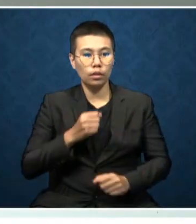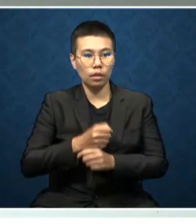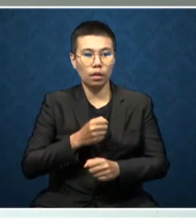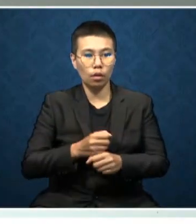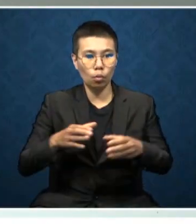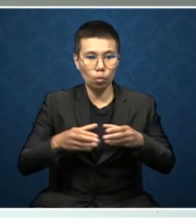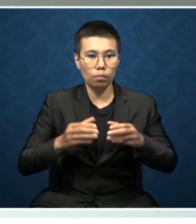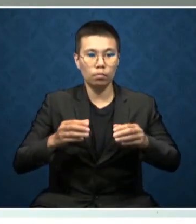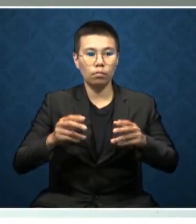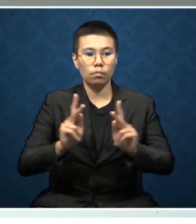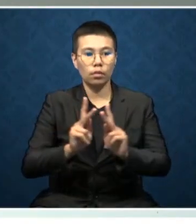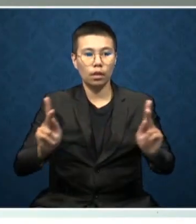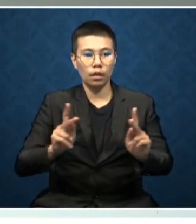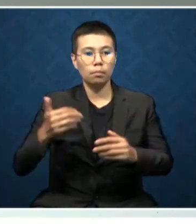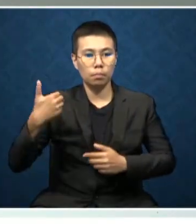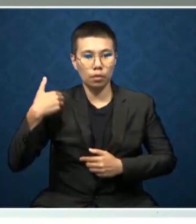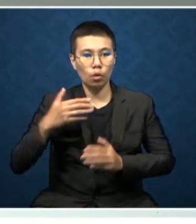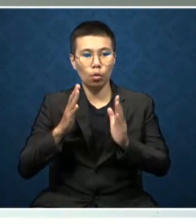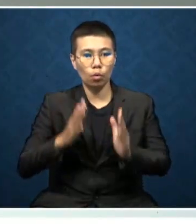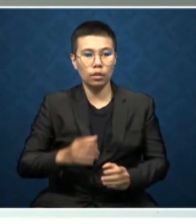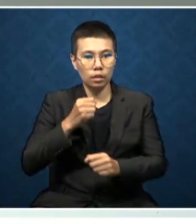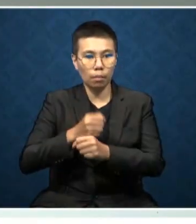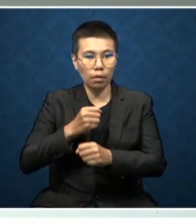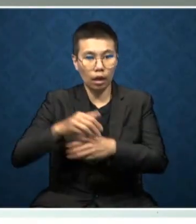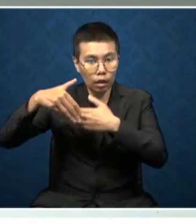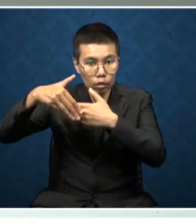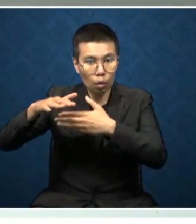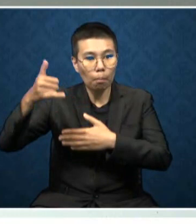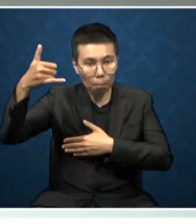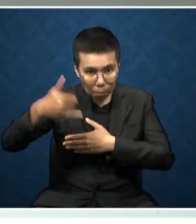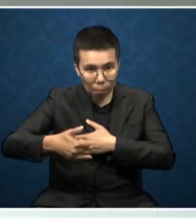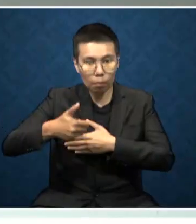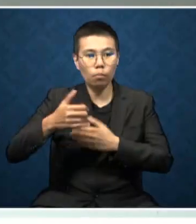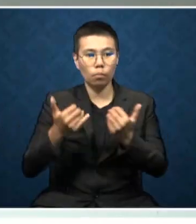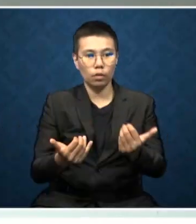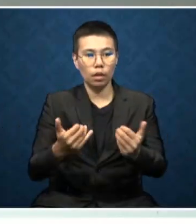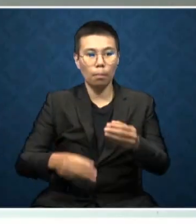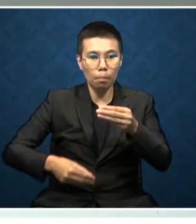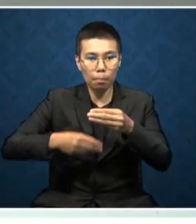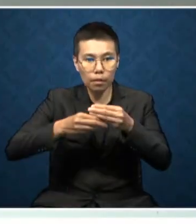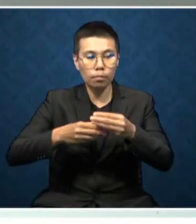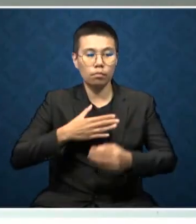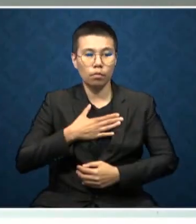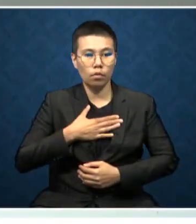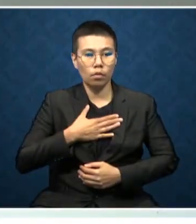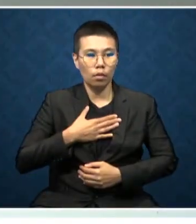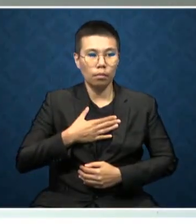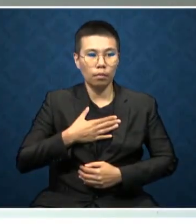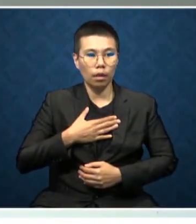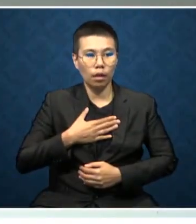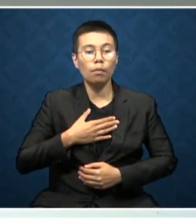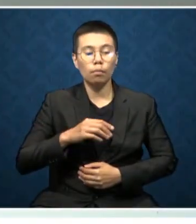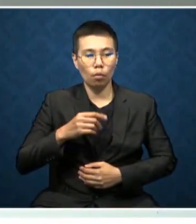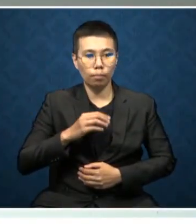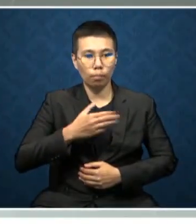แลก็หน่วยงานภายนอกมาไว้ส่วนหนึ่งแล้วนะครับส่วนที่เพิ่มเติมนั้นเนี่ยผมก็จะได้ประสานงานแล้ว